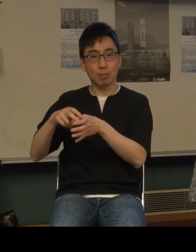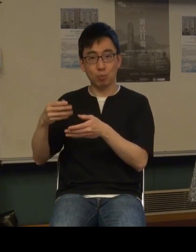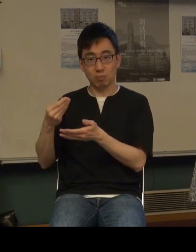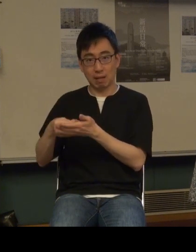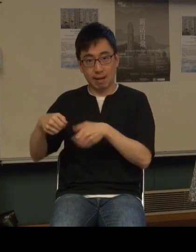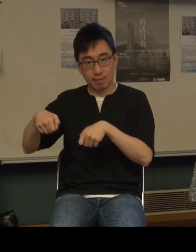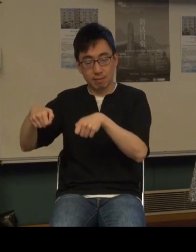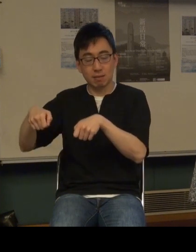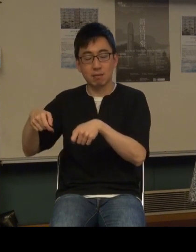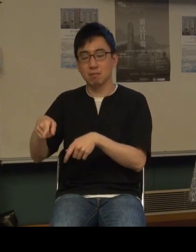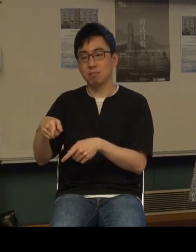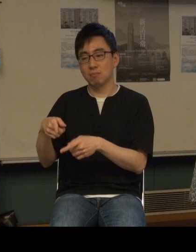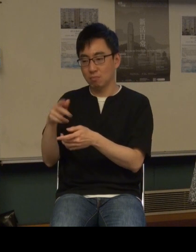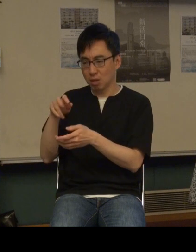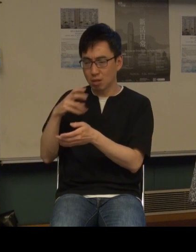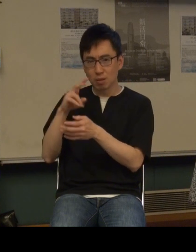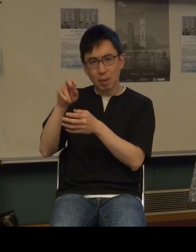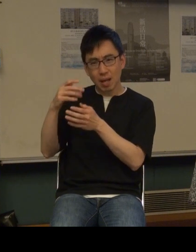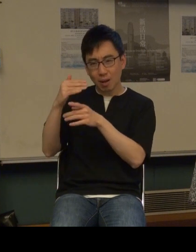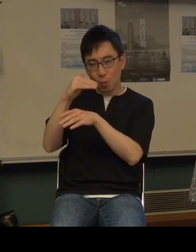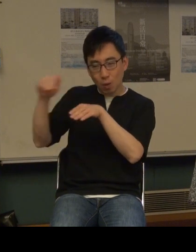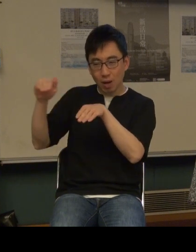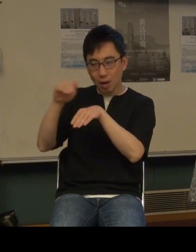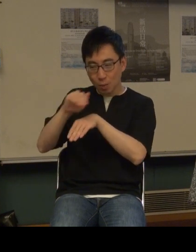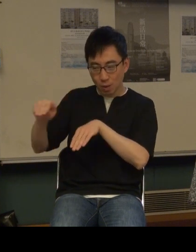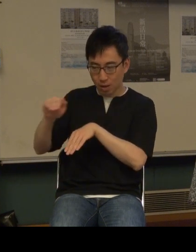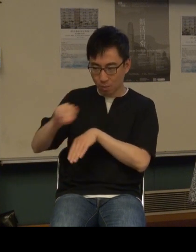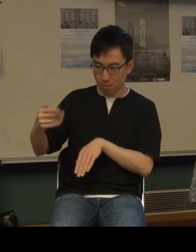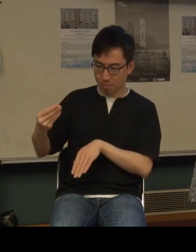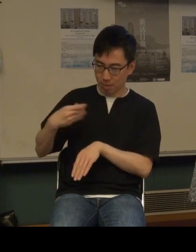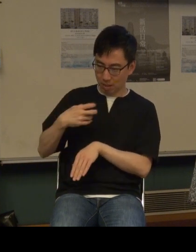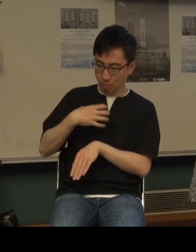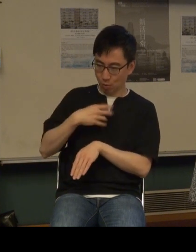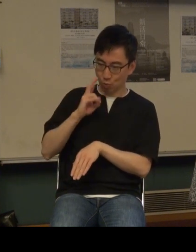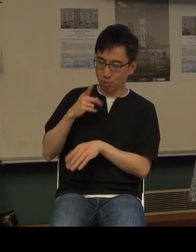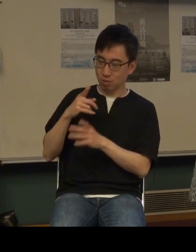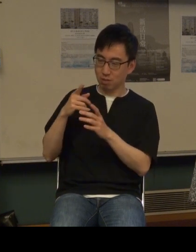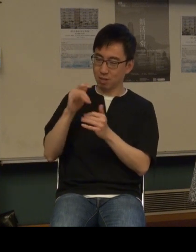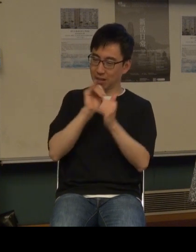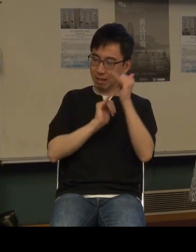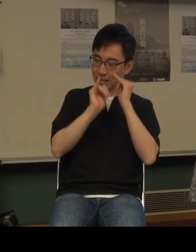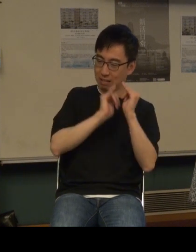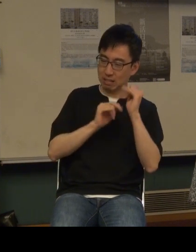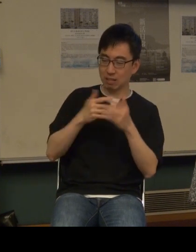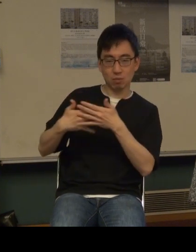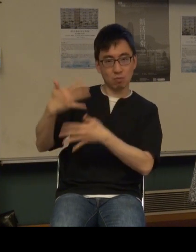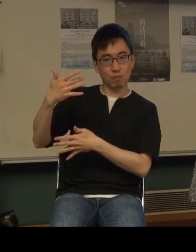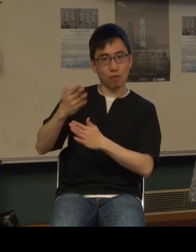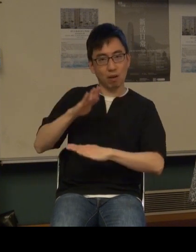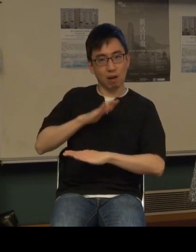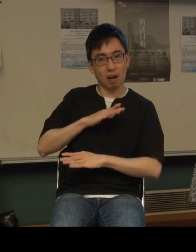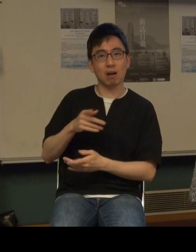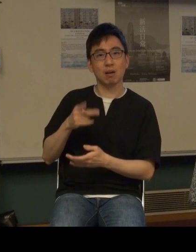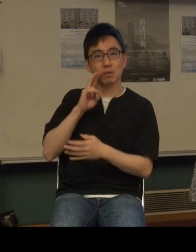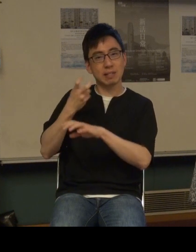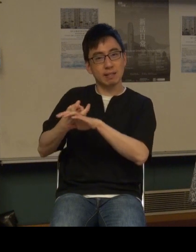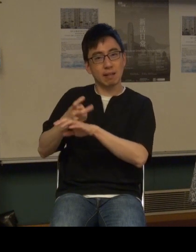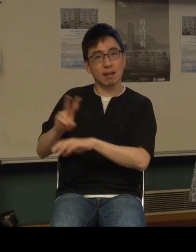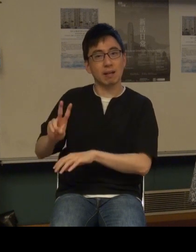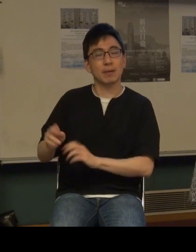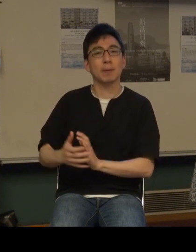到嗰啲橫坑紋咧，令你覺得佢好似都仍然係好似一個古典建築嗰啲石砌嘅表現嘅。嗱，但